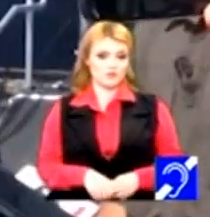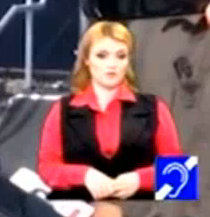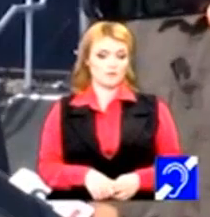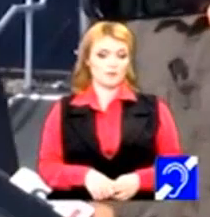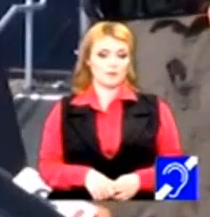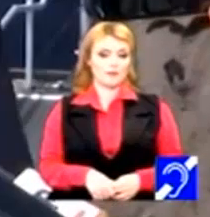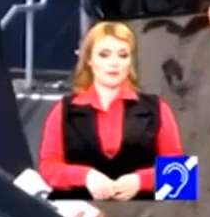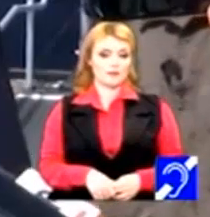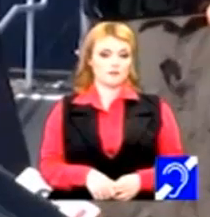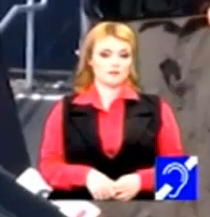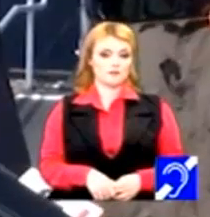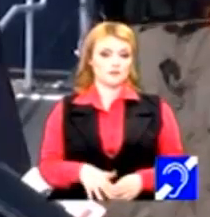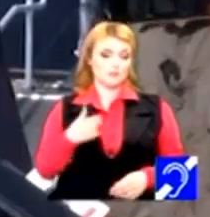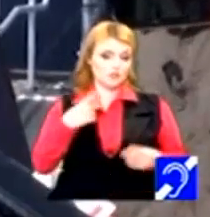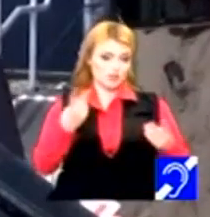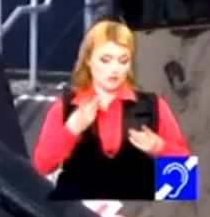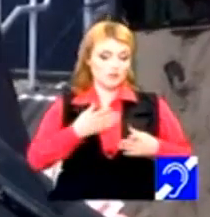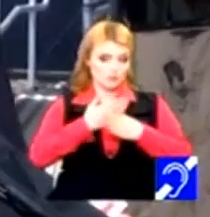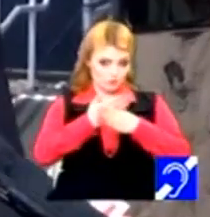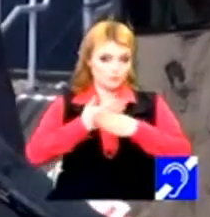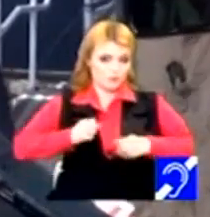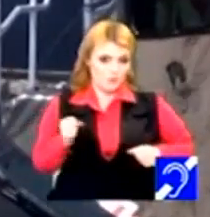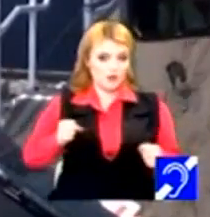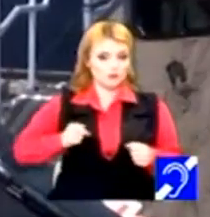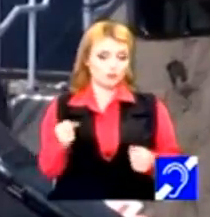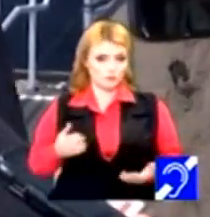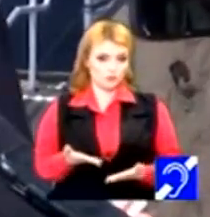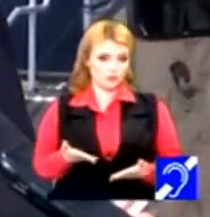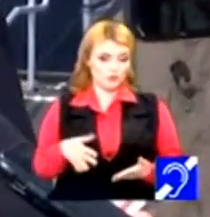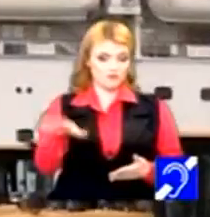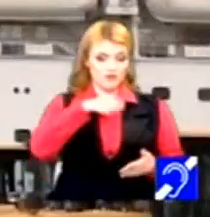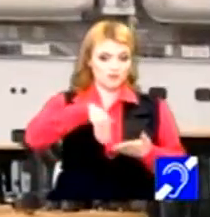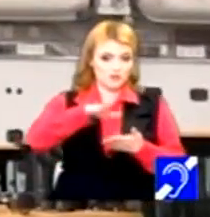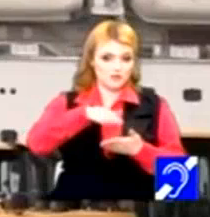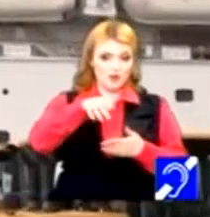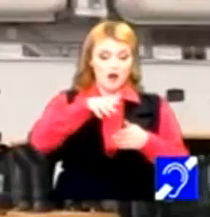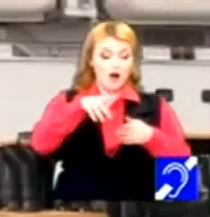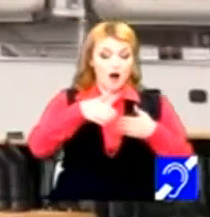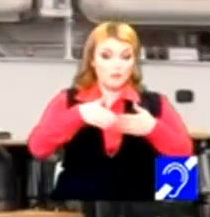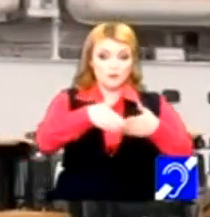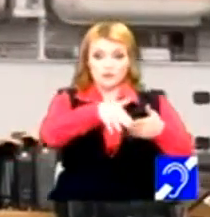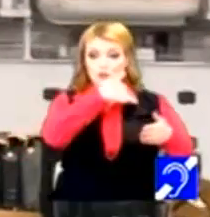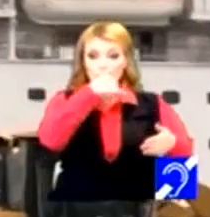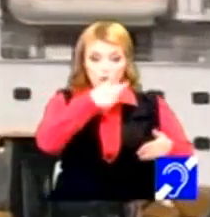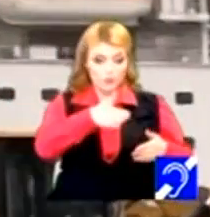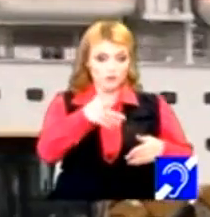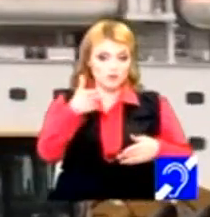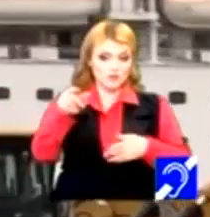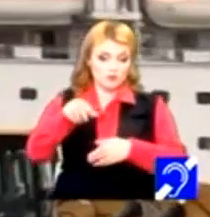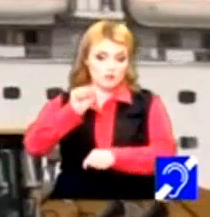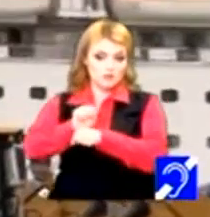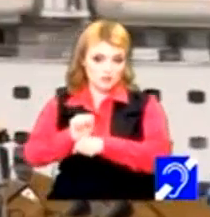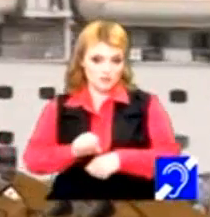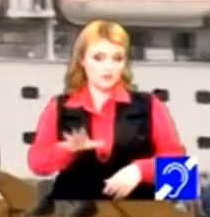people in need. We think this sends a strong message. We all have to help each other. Americanii au anunțat că trimit un avion militar pentru